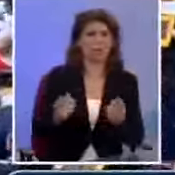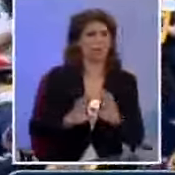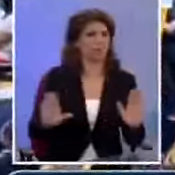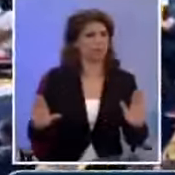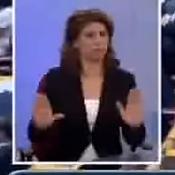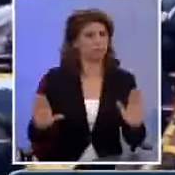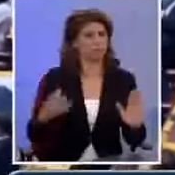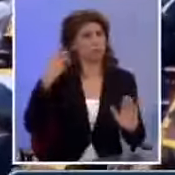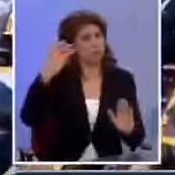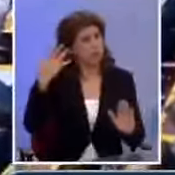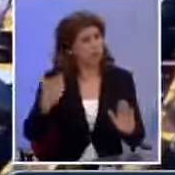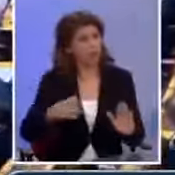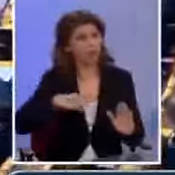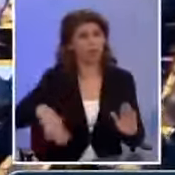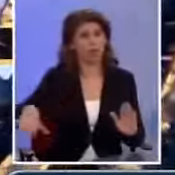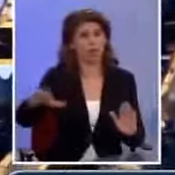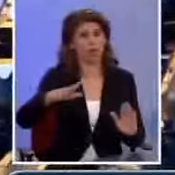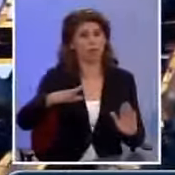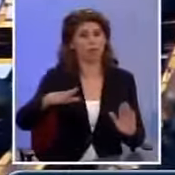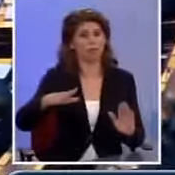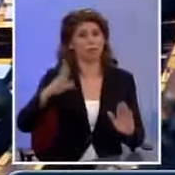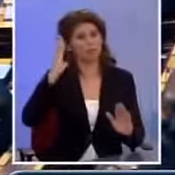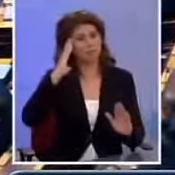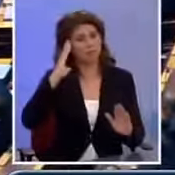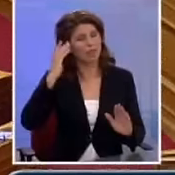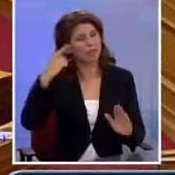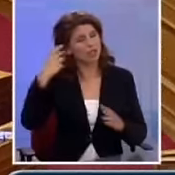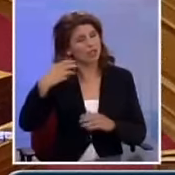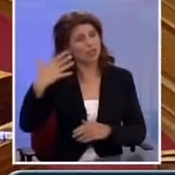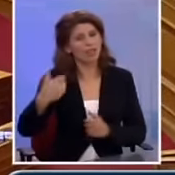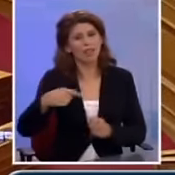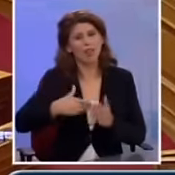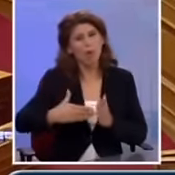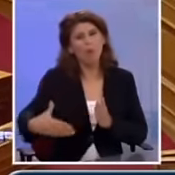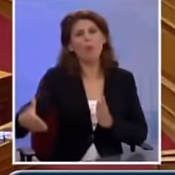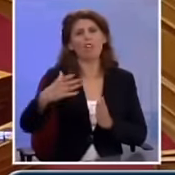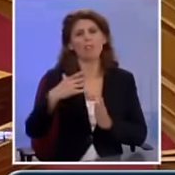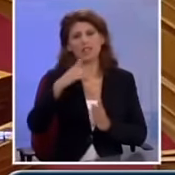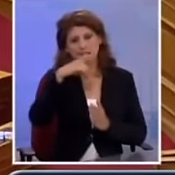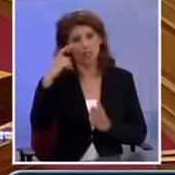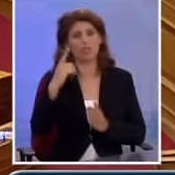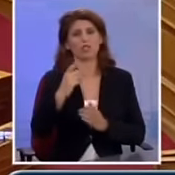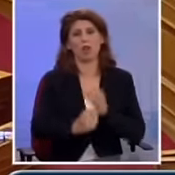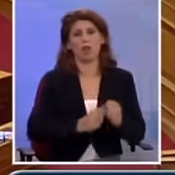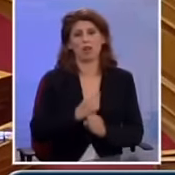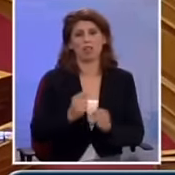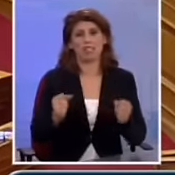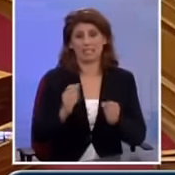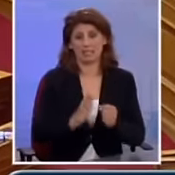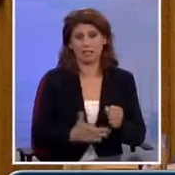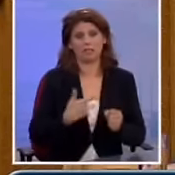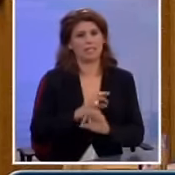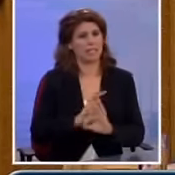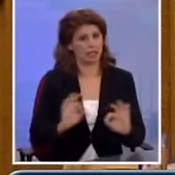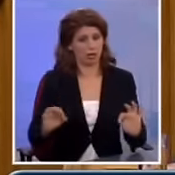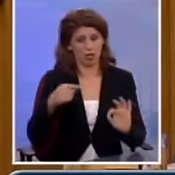σοφία που έχει ο λαός μας κεφαλοποιήσει ακόμα και μέσα σε αυτά τα δύσκολα χρόνια της κρίσης. Είμαστε σίγουροι